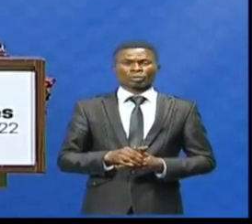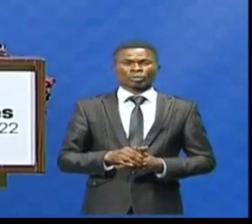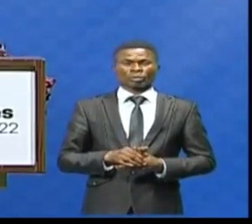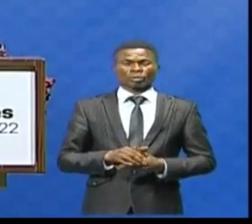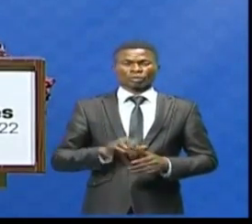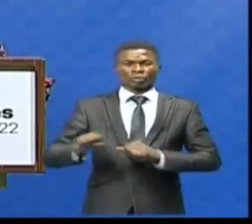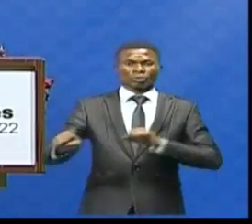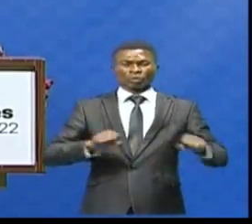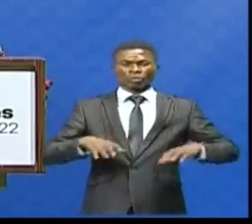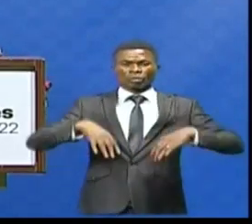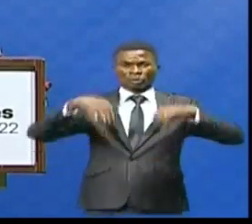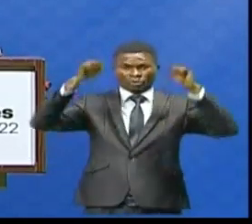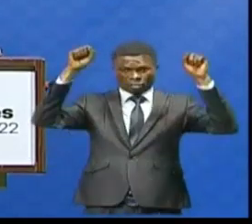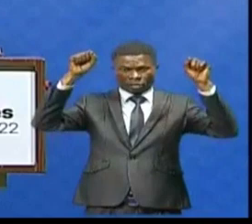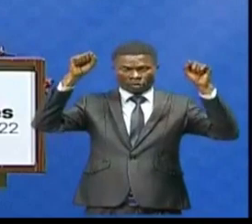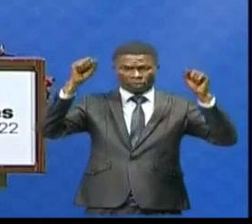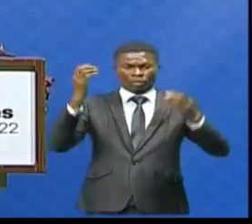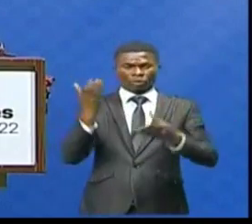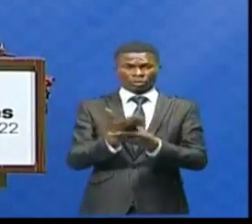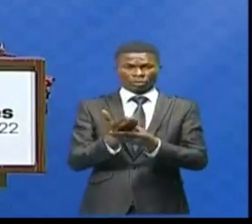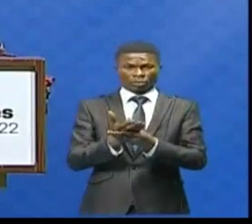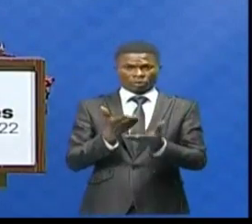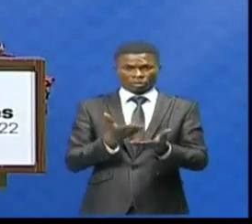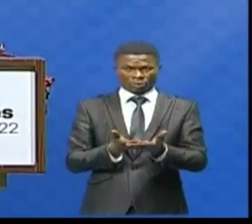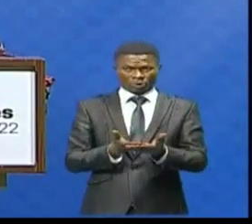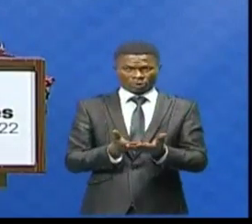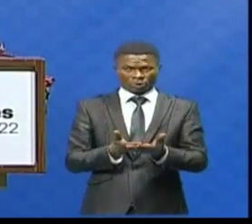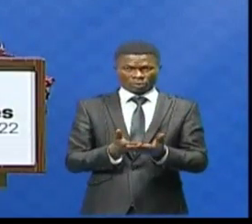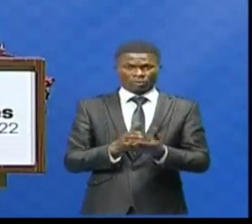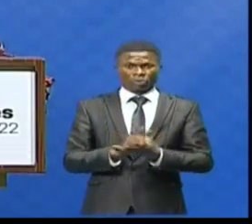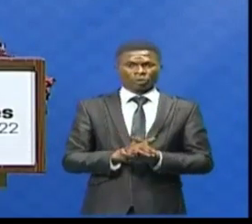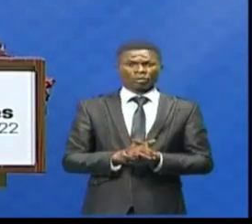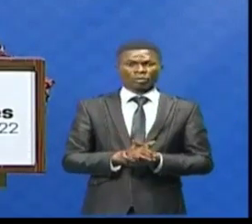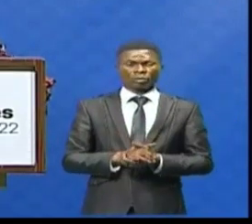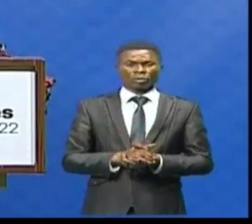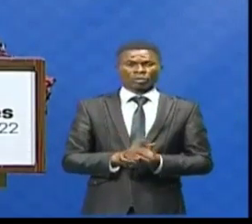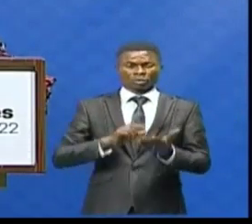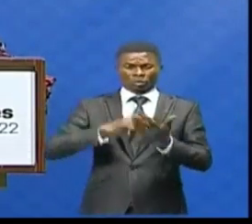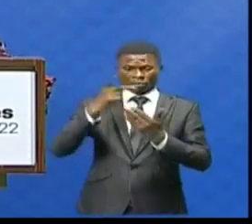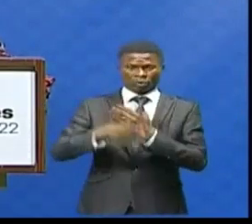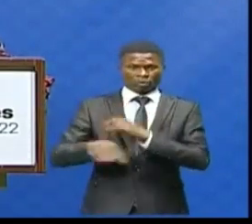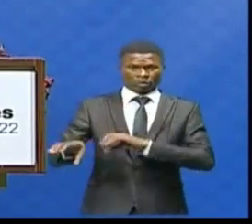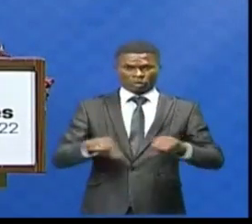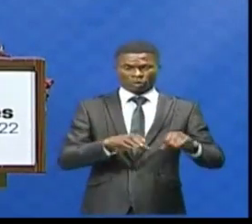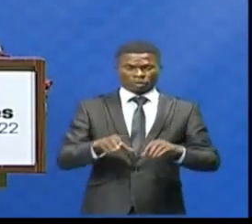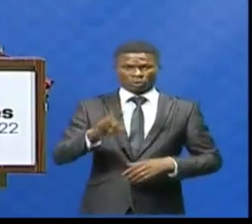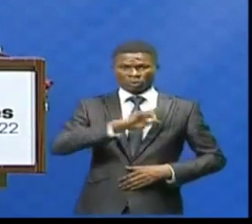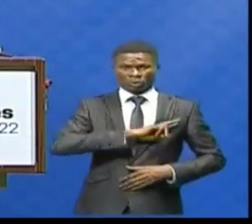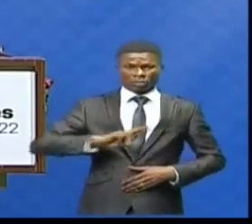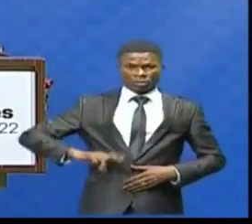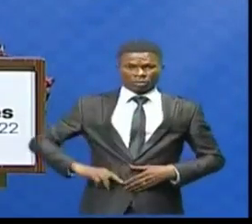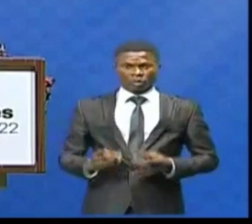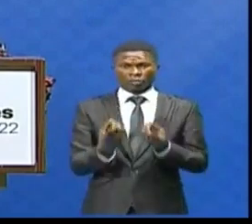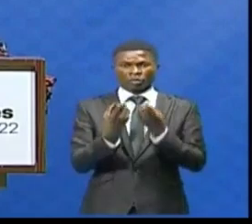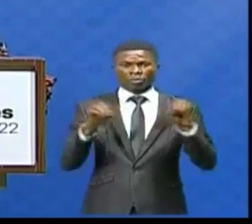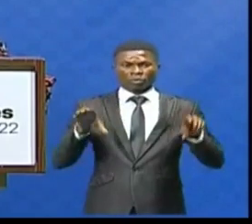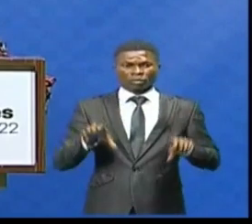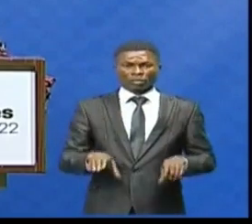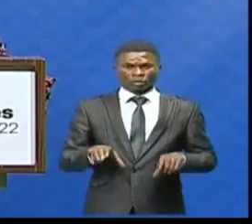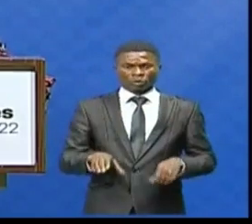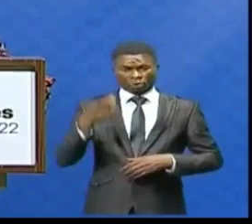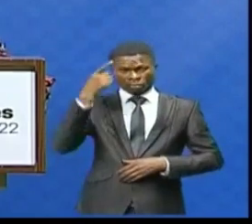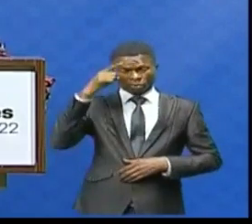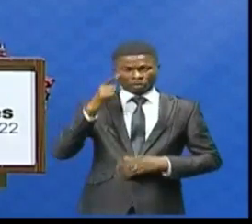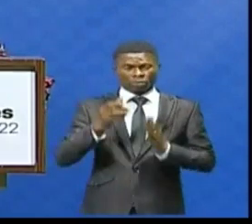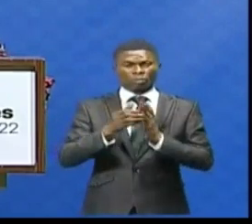examen et adoption de dossiers plan d'action de la République démocratique du Congo pour